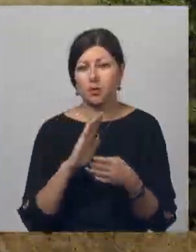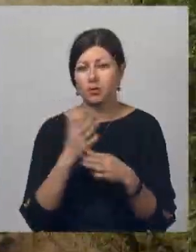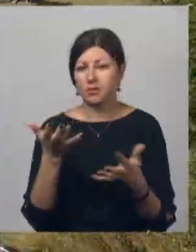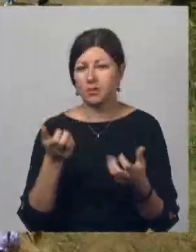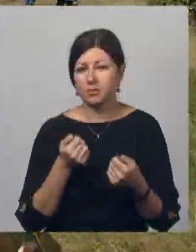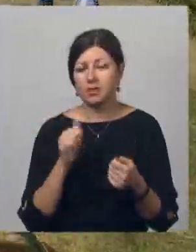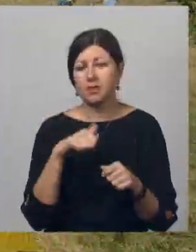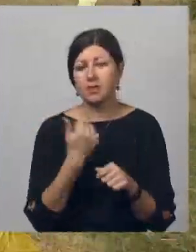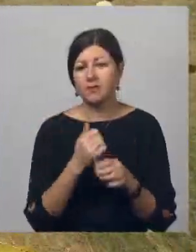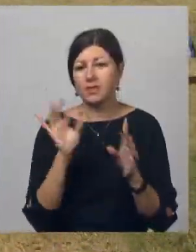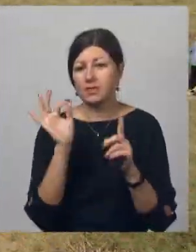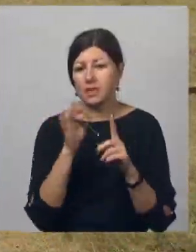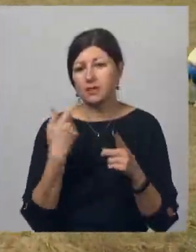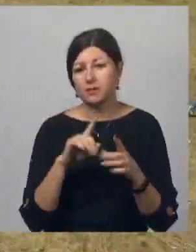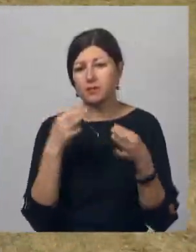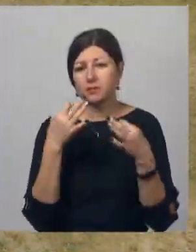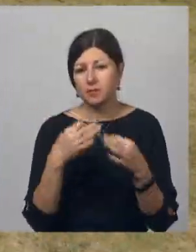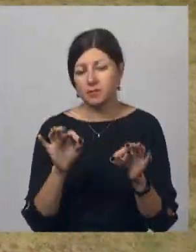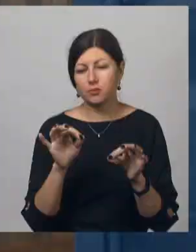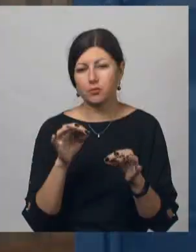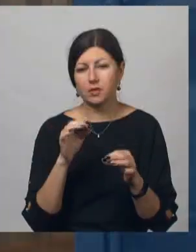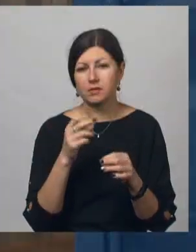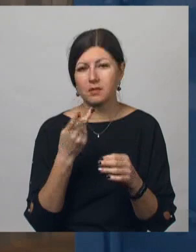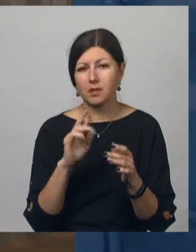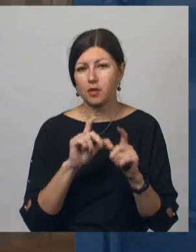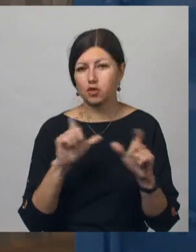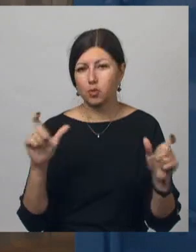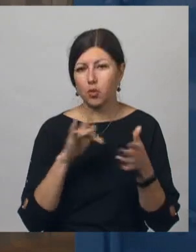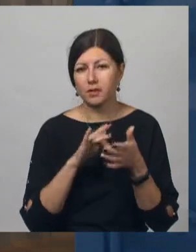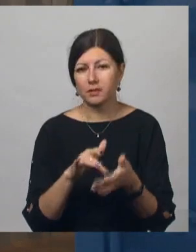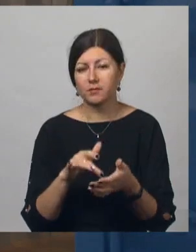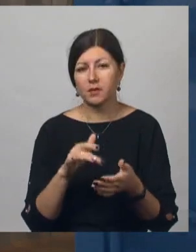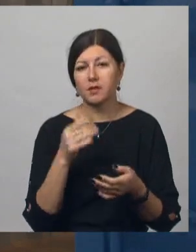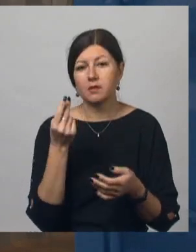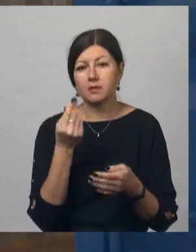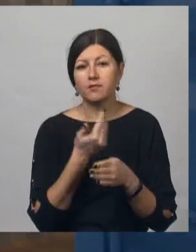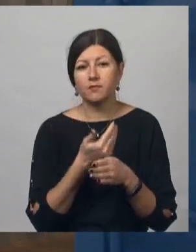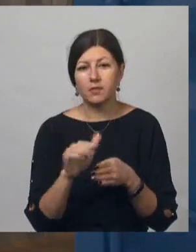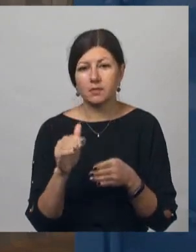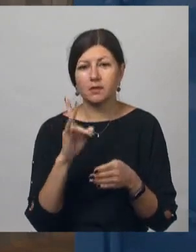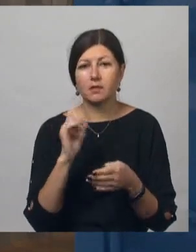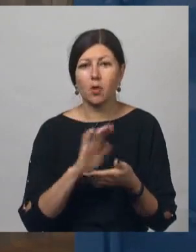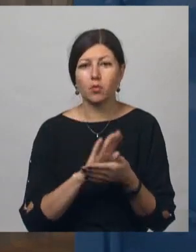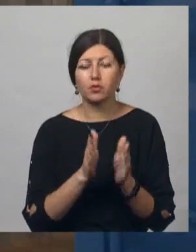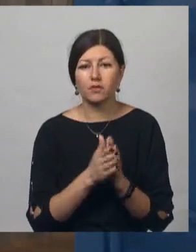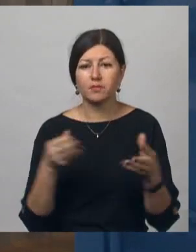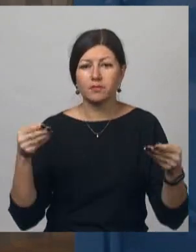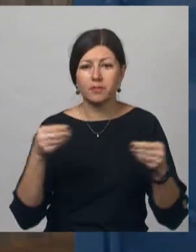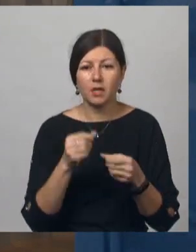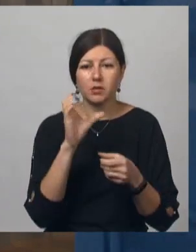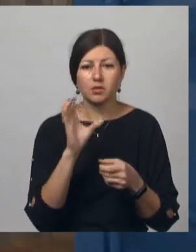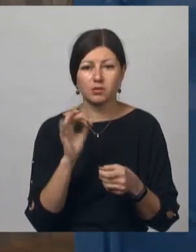цель – повысить доступность путешествий для школьников. Федеральные средства выделены на условиях софинансирования.